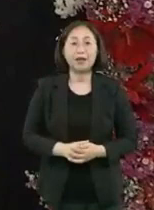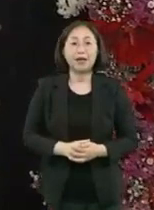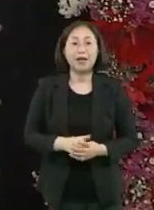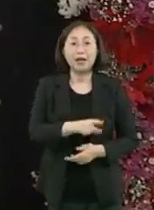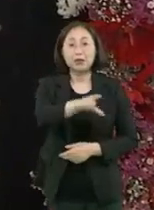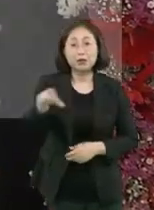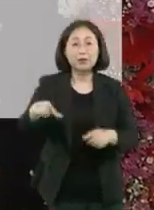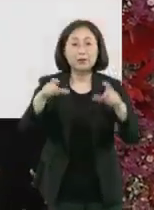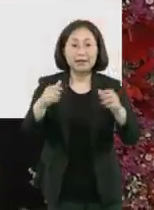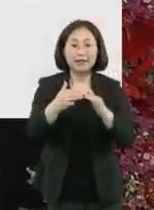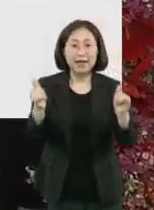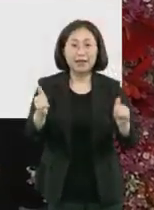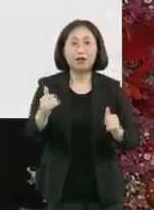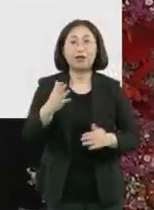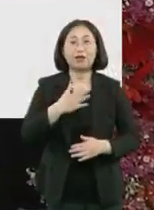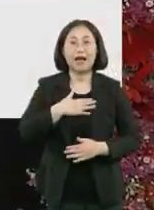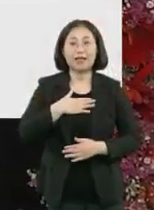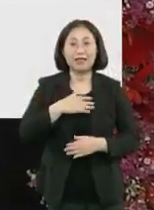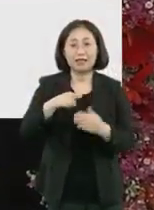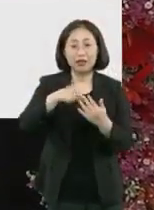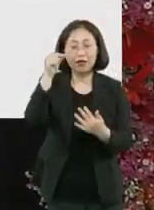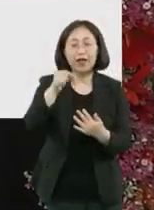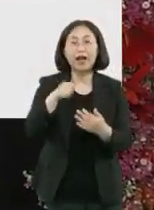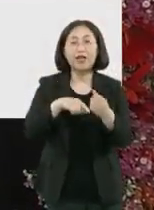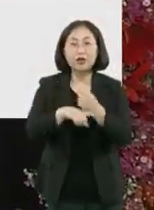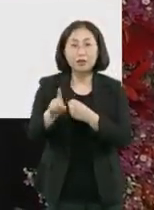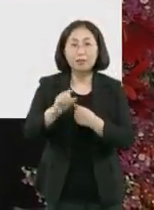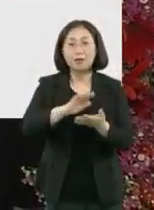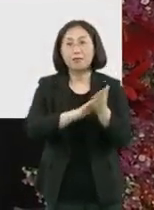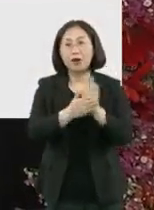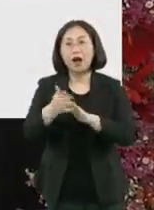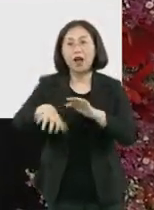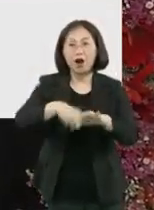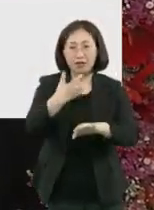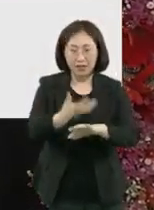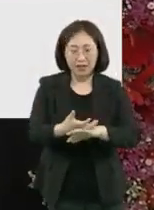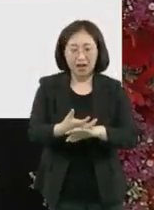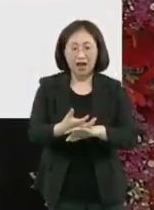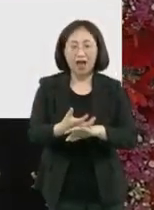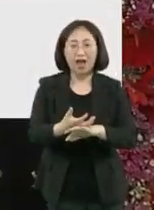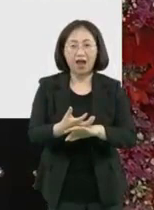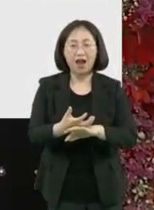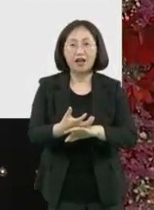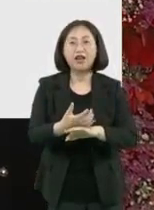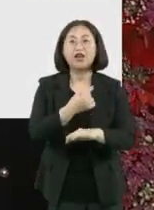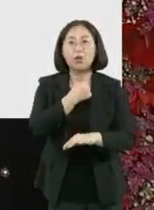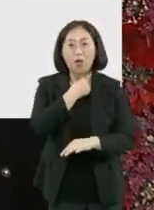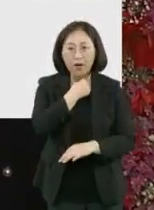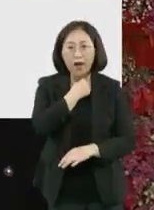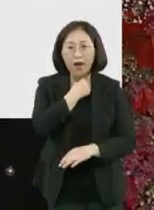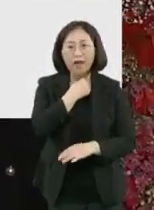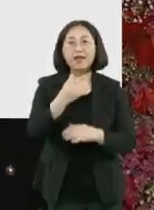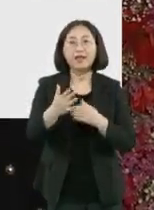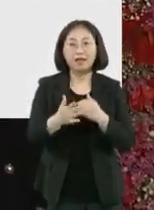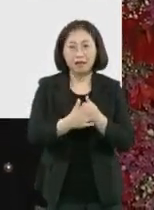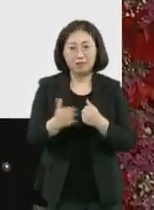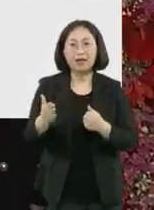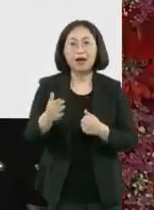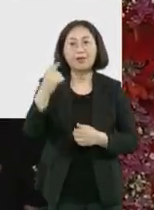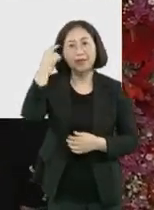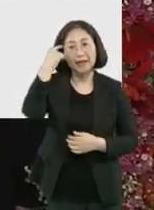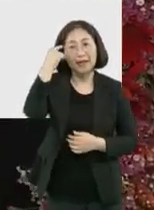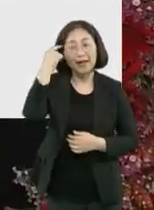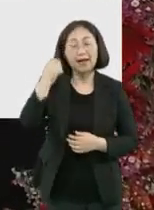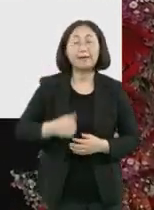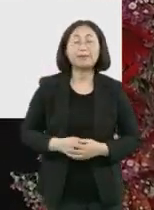주민들께서 저를 선택하신 것은 변화와 혁신에 좀 더 무게를 두고 선택하신 걸로